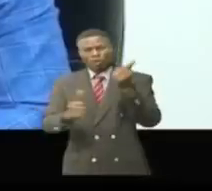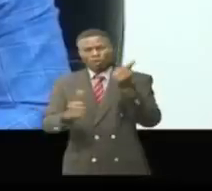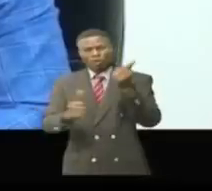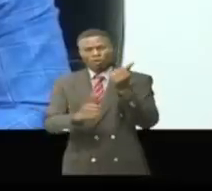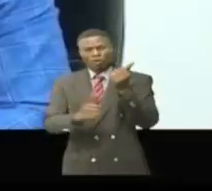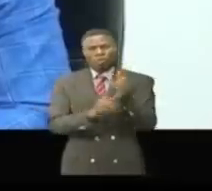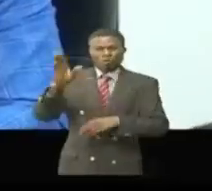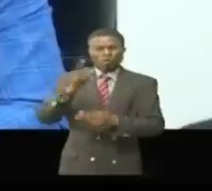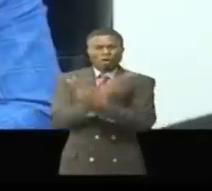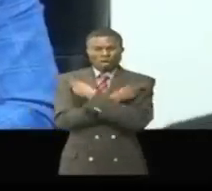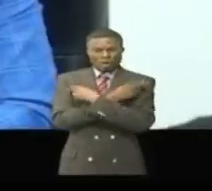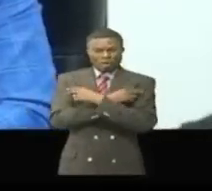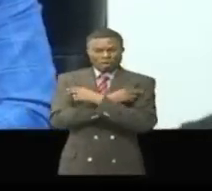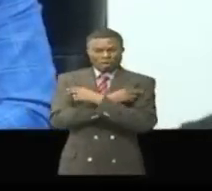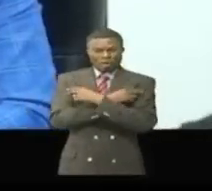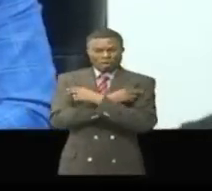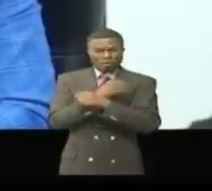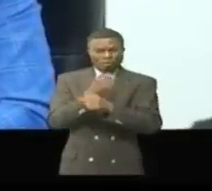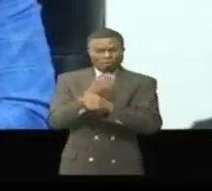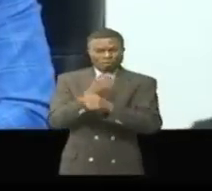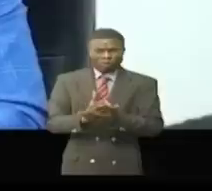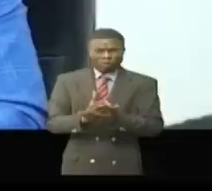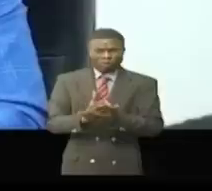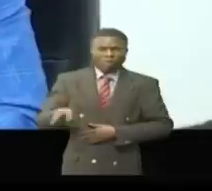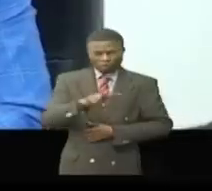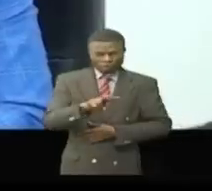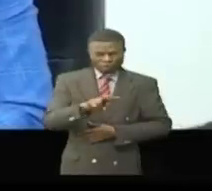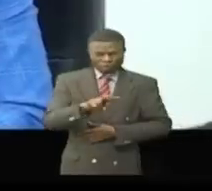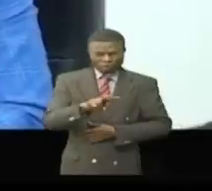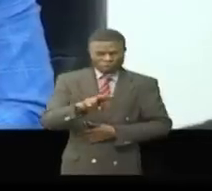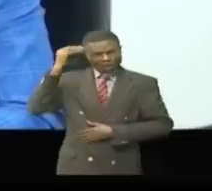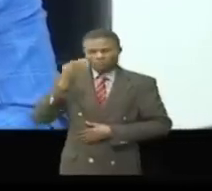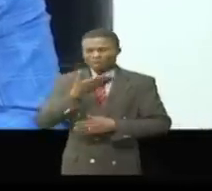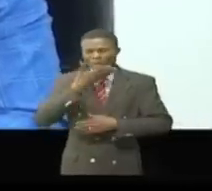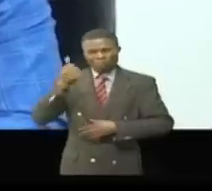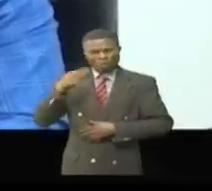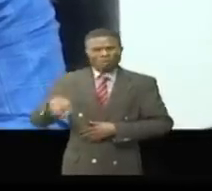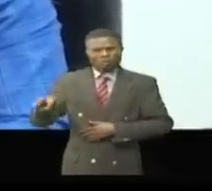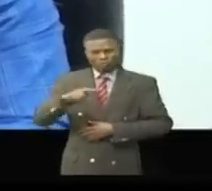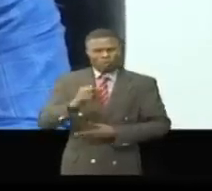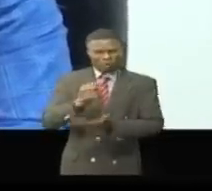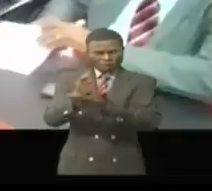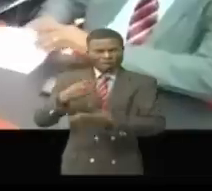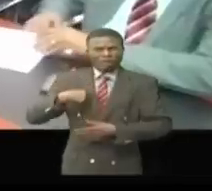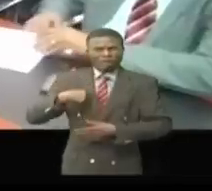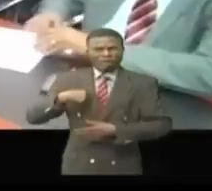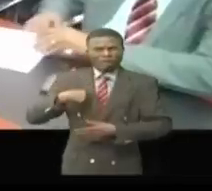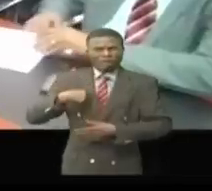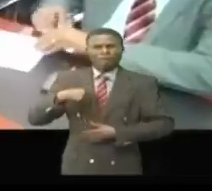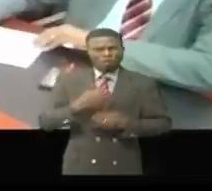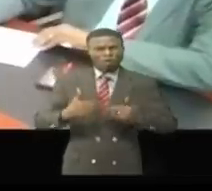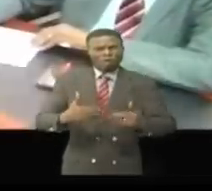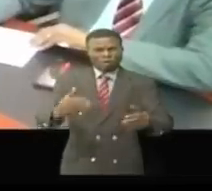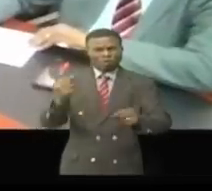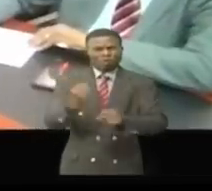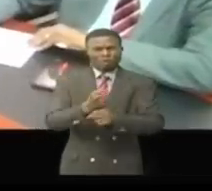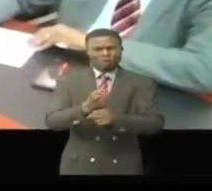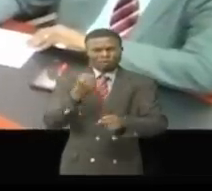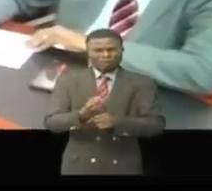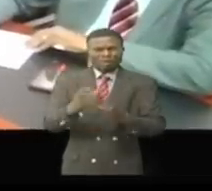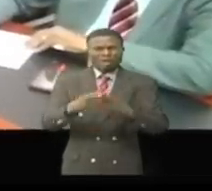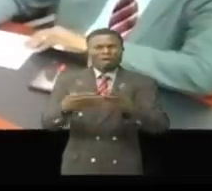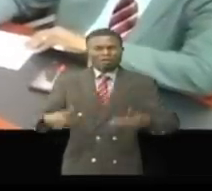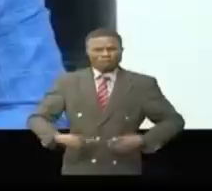retraite, mais nous avons besoin de vos riches expériences pour pouvoir nous aider à relever les défis